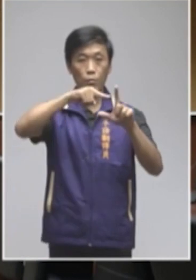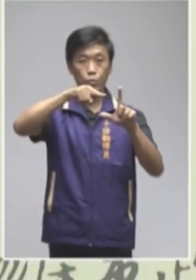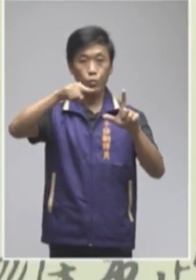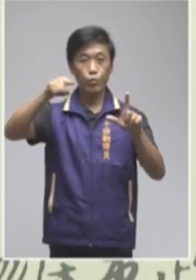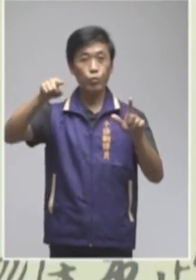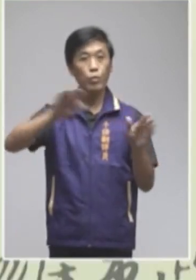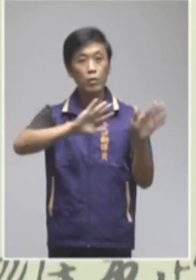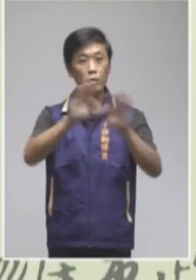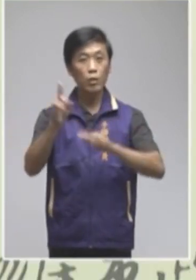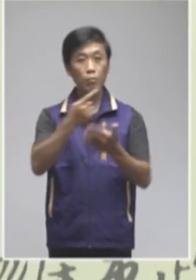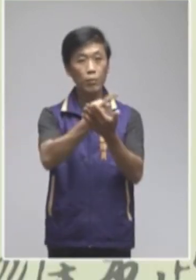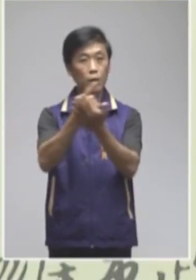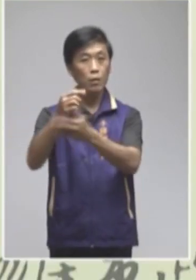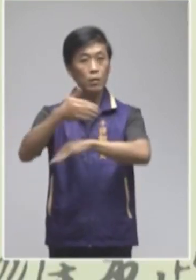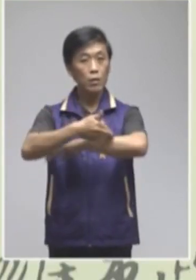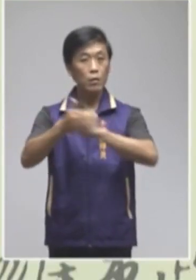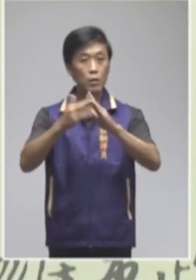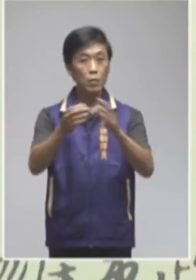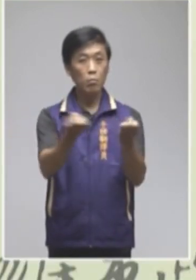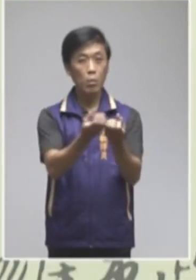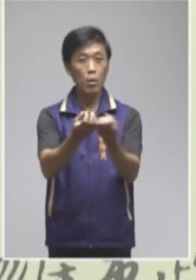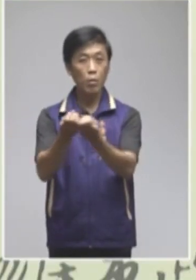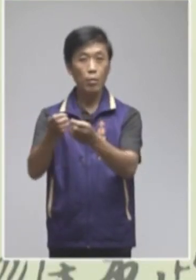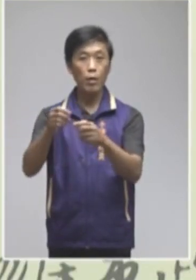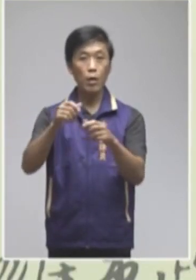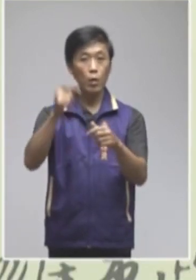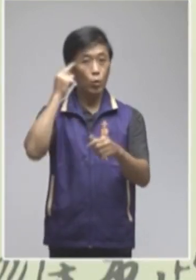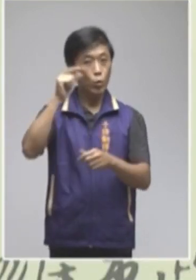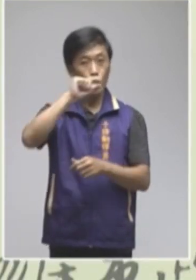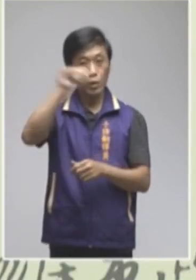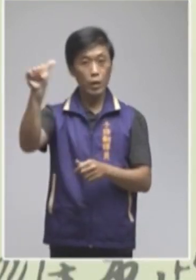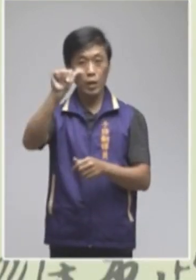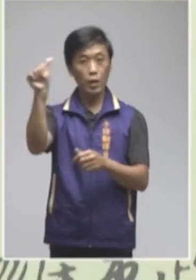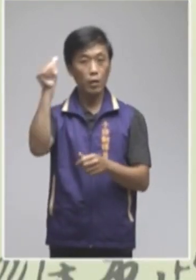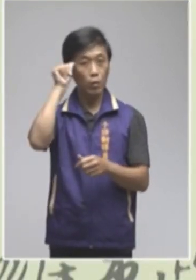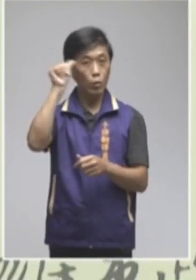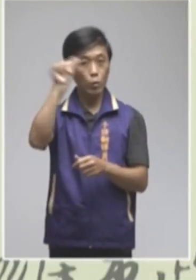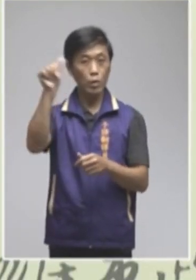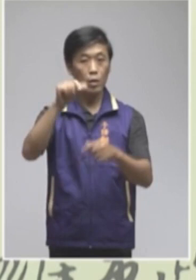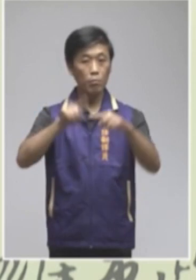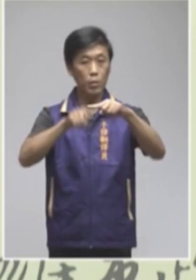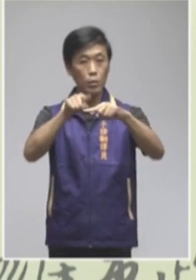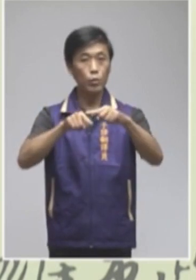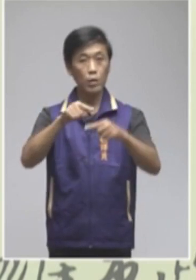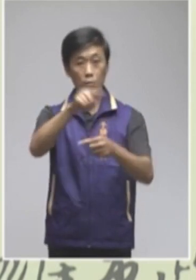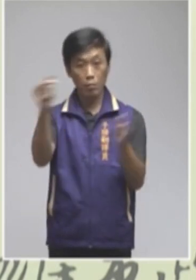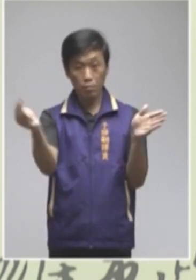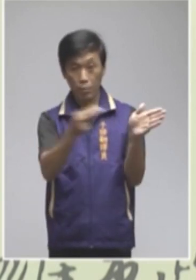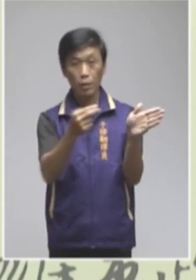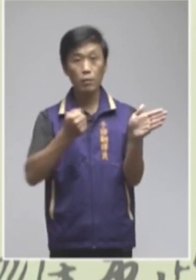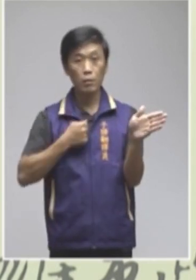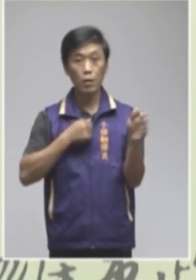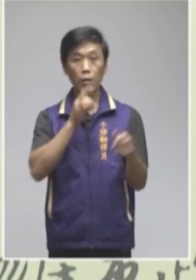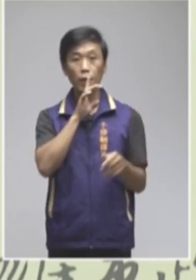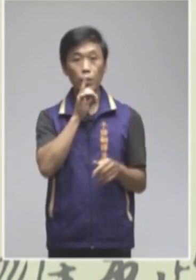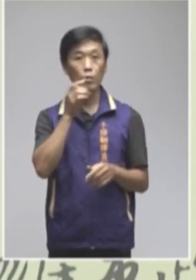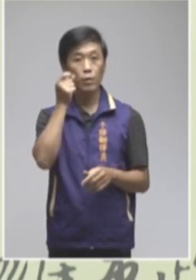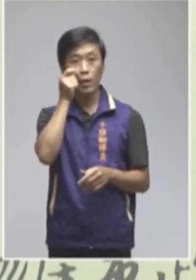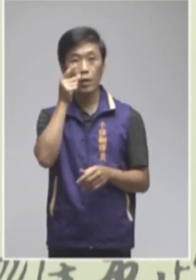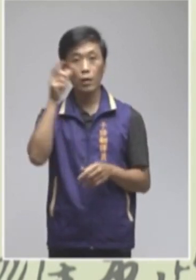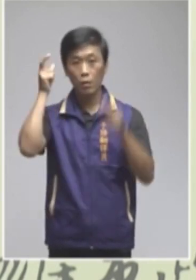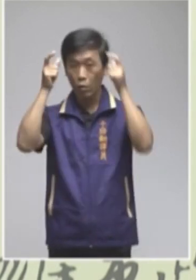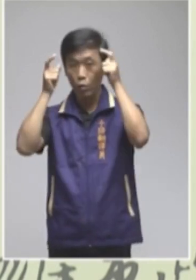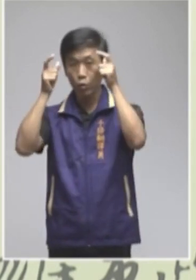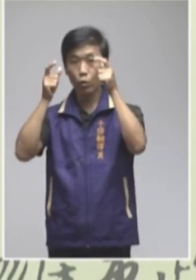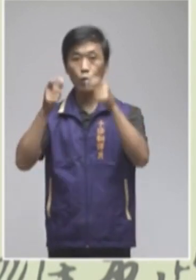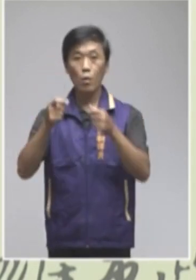是按每个县市的发生率五日的移动平均。那各位还是可以看得出来说，在台中、台南、高雄，